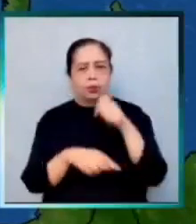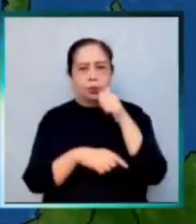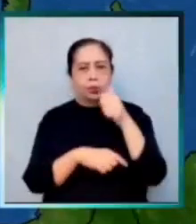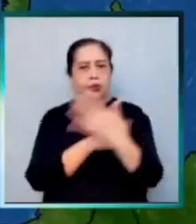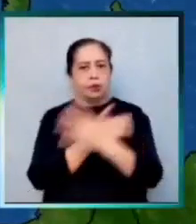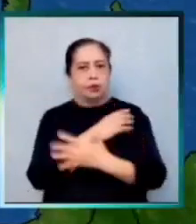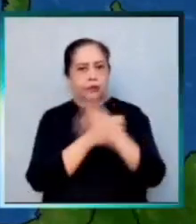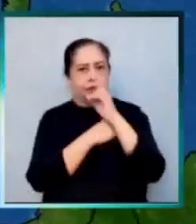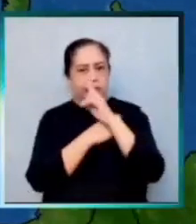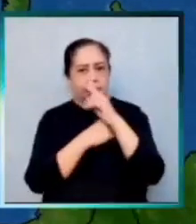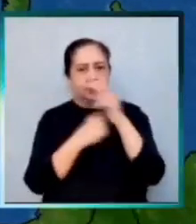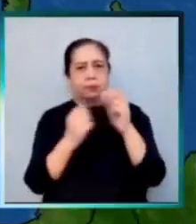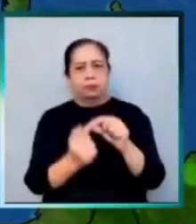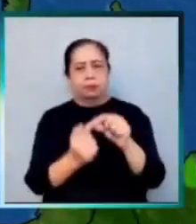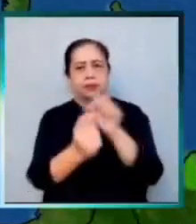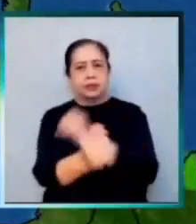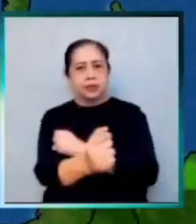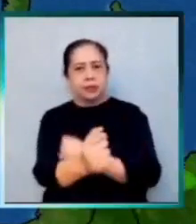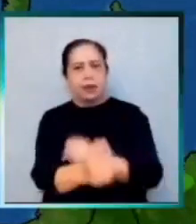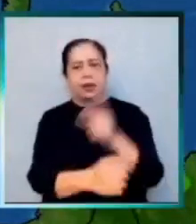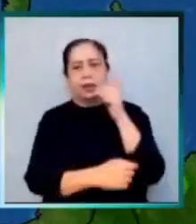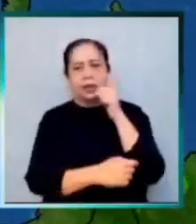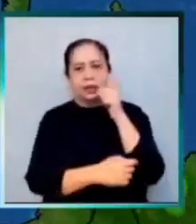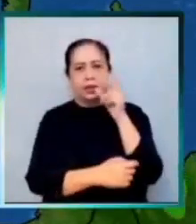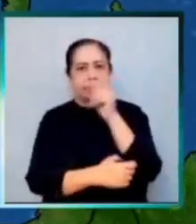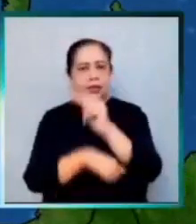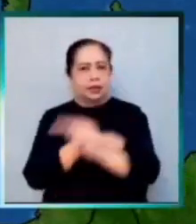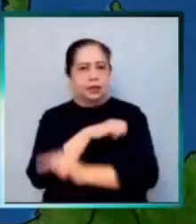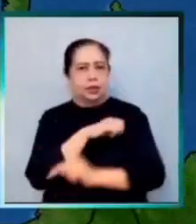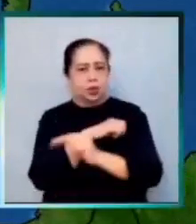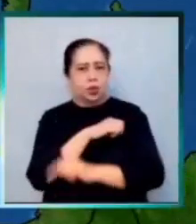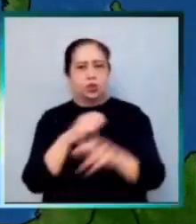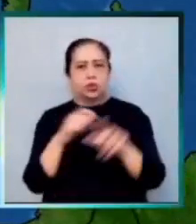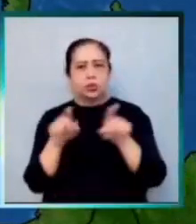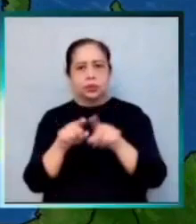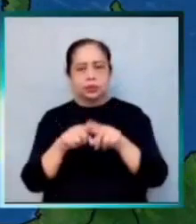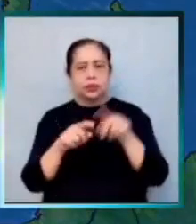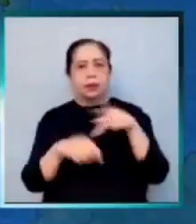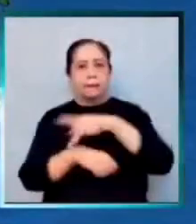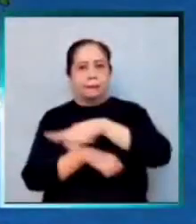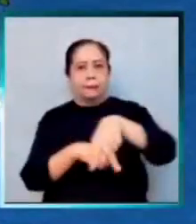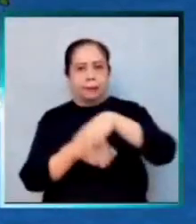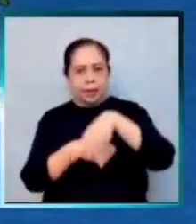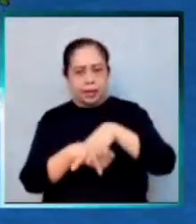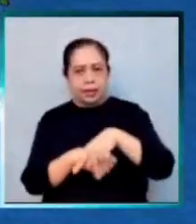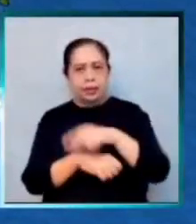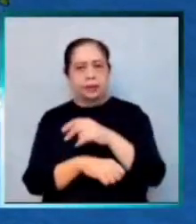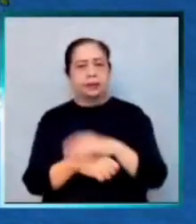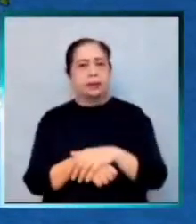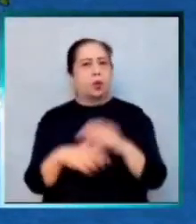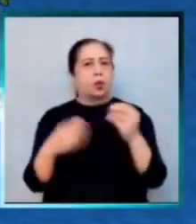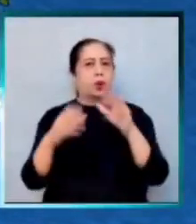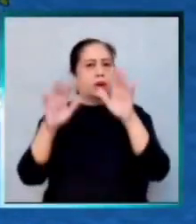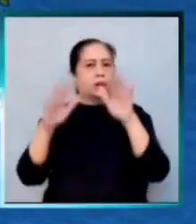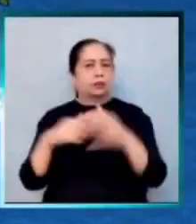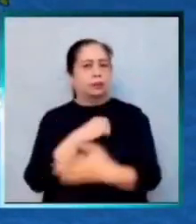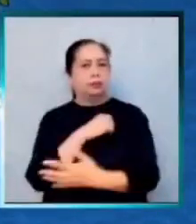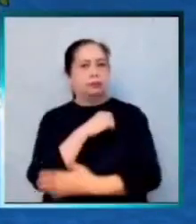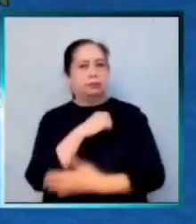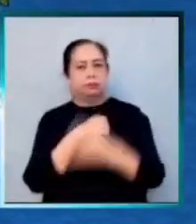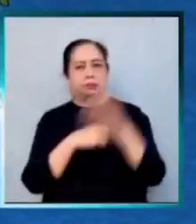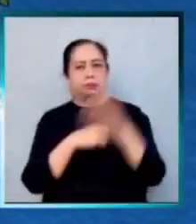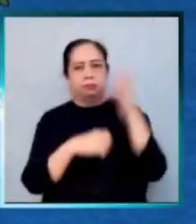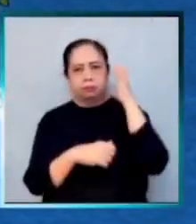Samar, Leyte at Negros Provinces, gayon din sa Panay Island. Wala naman halos pag-ulan sa Mindanao bukas ng umaga, pero sa